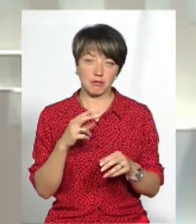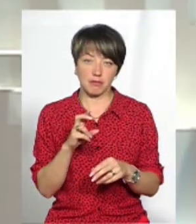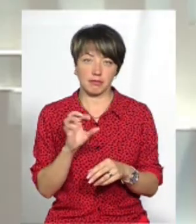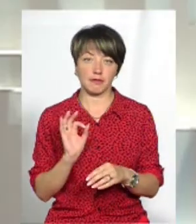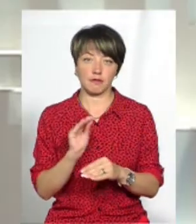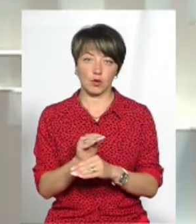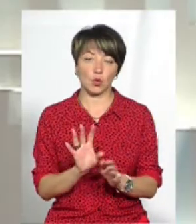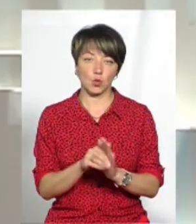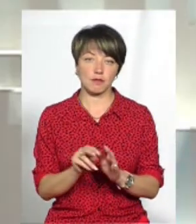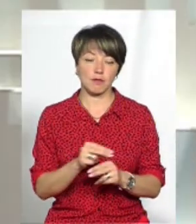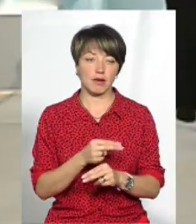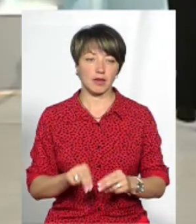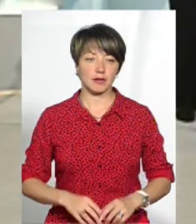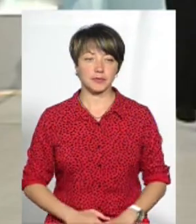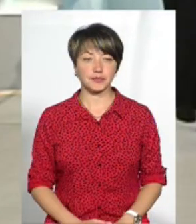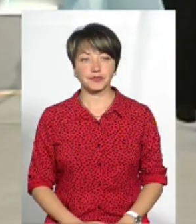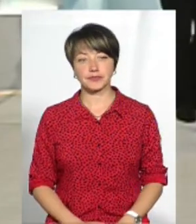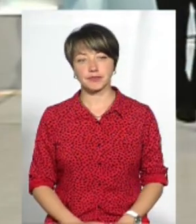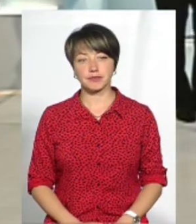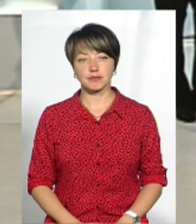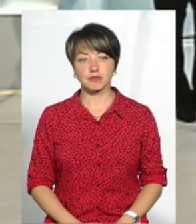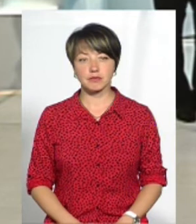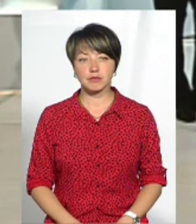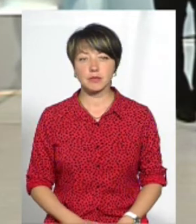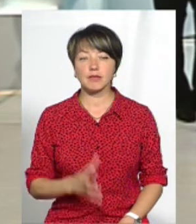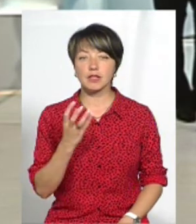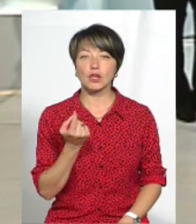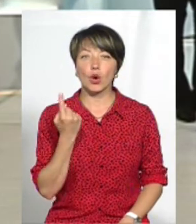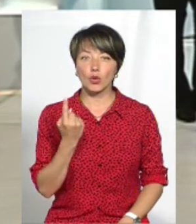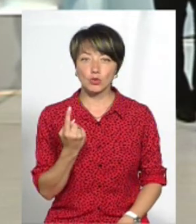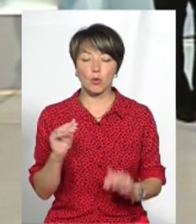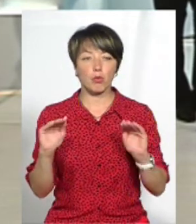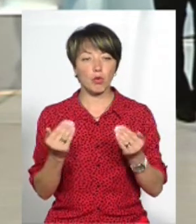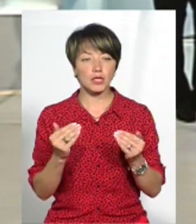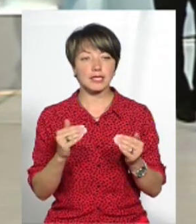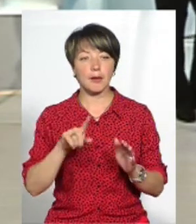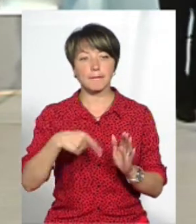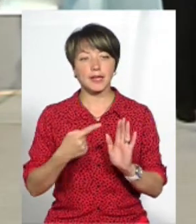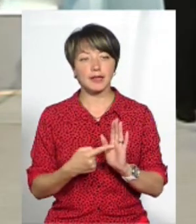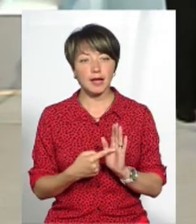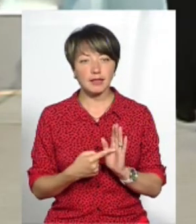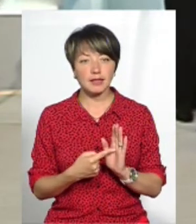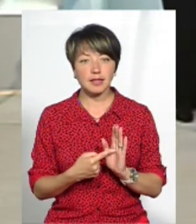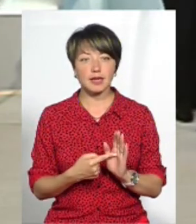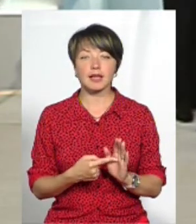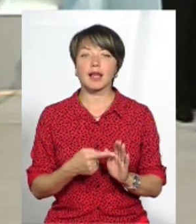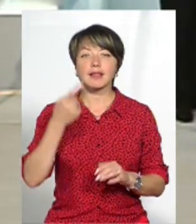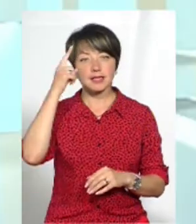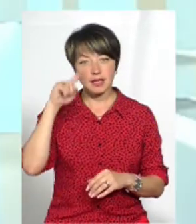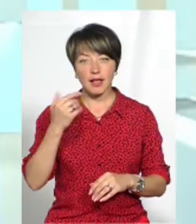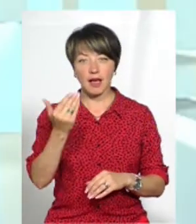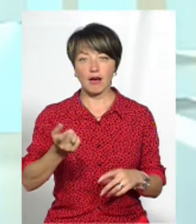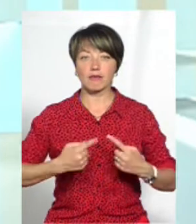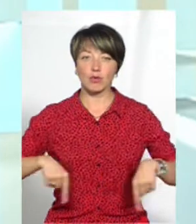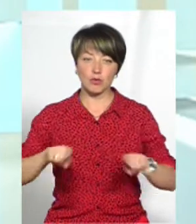законопроект? І маємо ще одну порцію бліців. Цього разу на